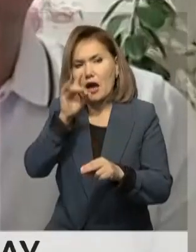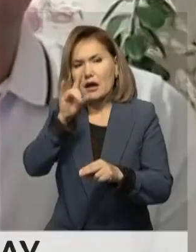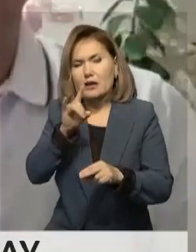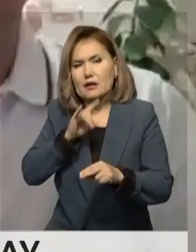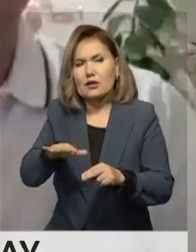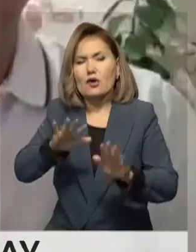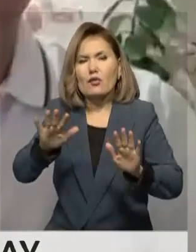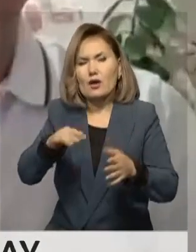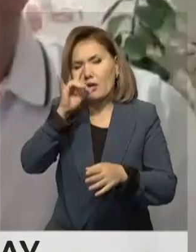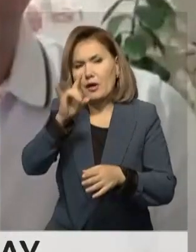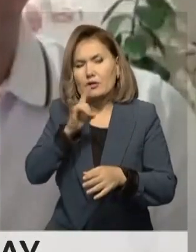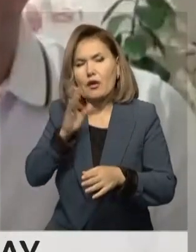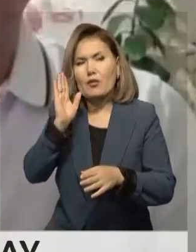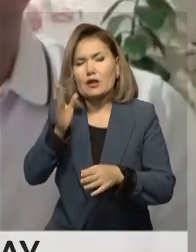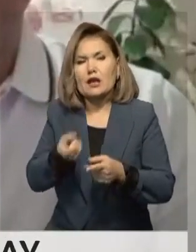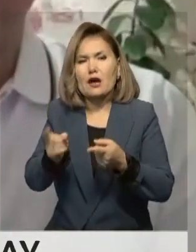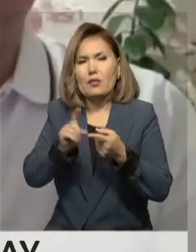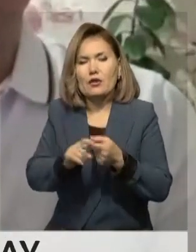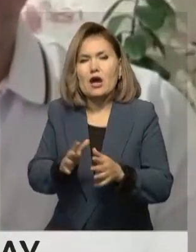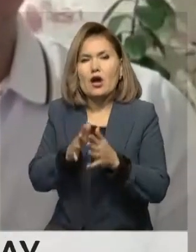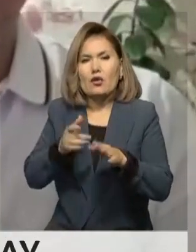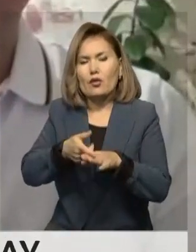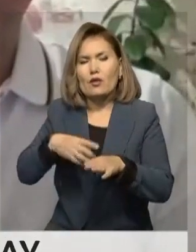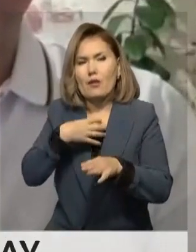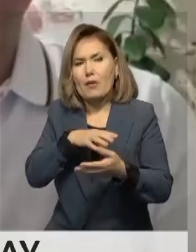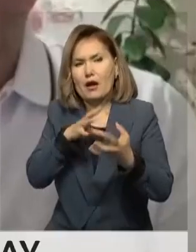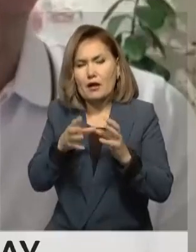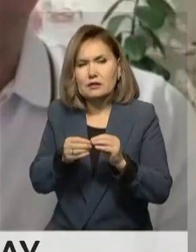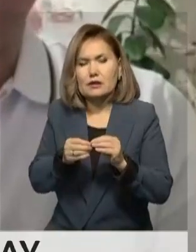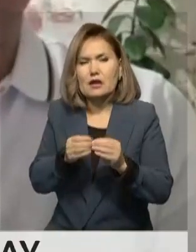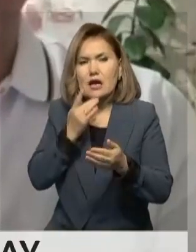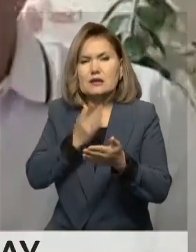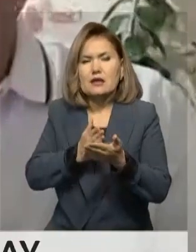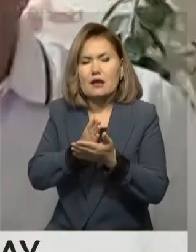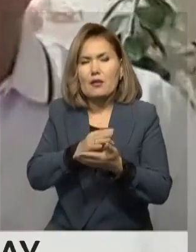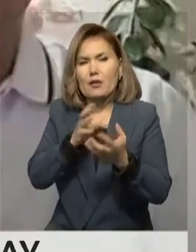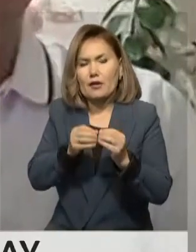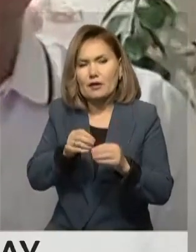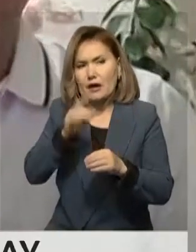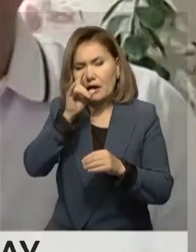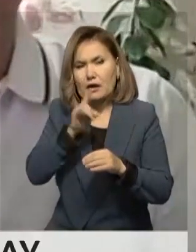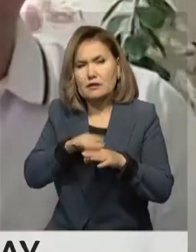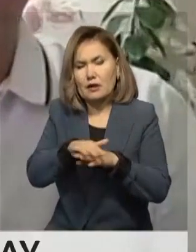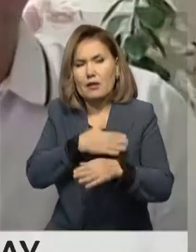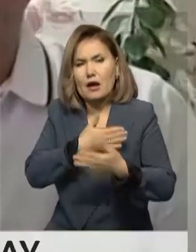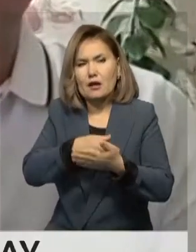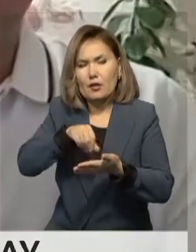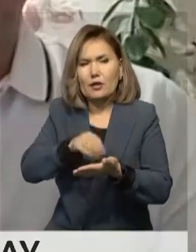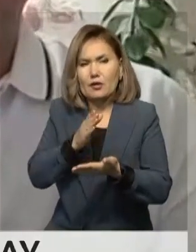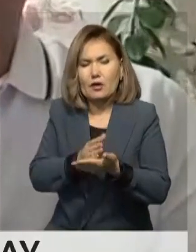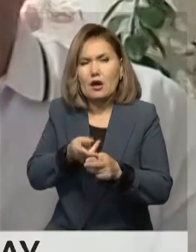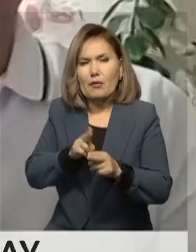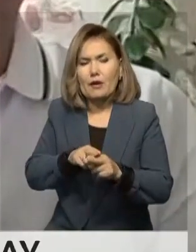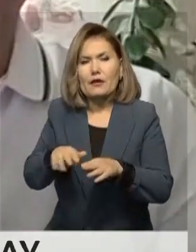жатқан, жалпы еліміздің болашағына қатысты үлкен маңызды шешімдерде, саяси шешімдерде халық әрқашанда белсенділік танытып отыр. Және